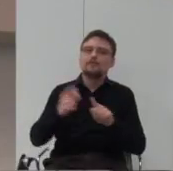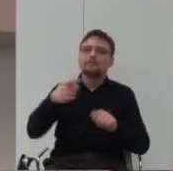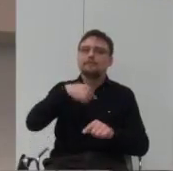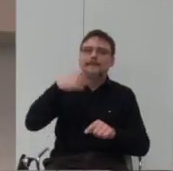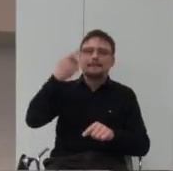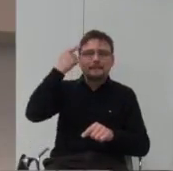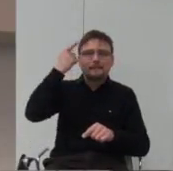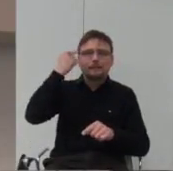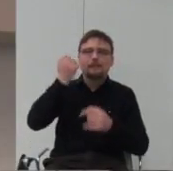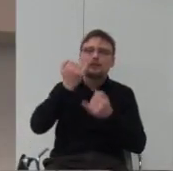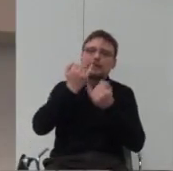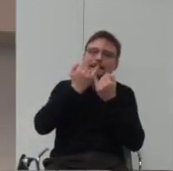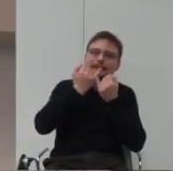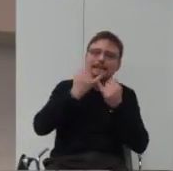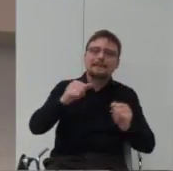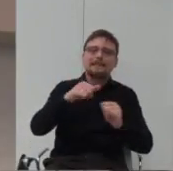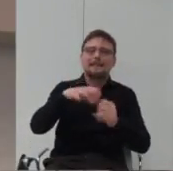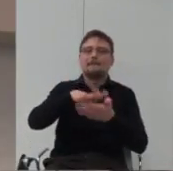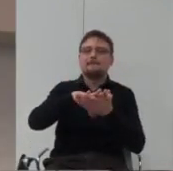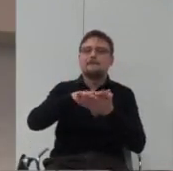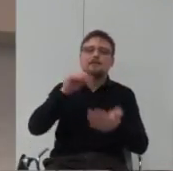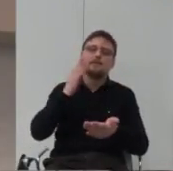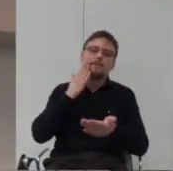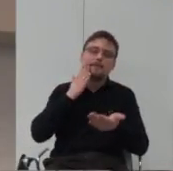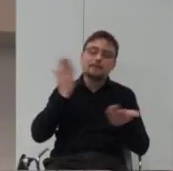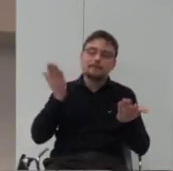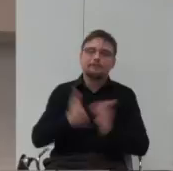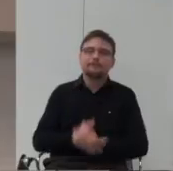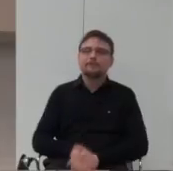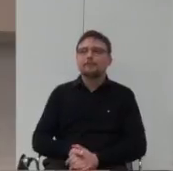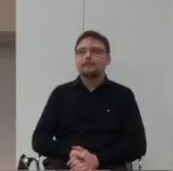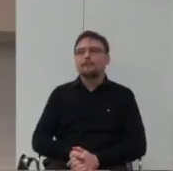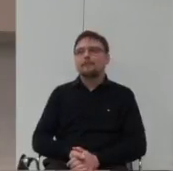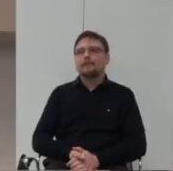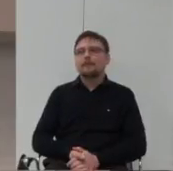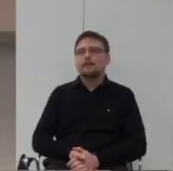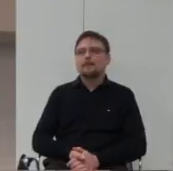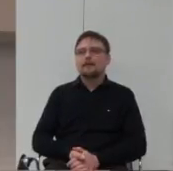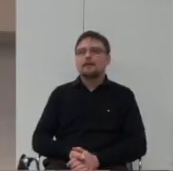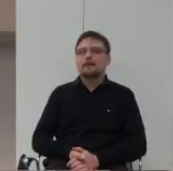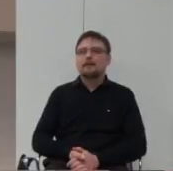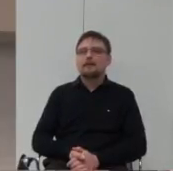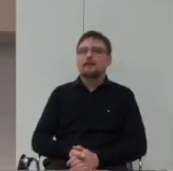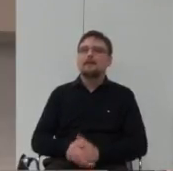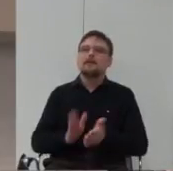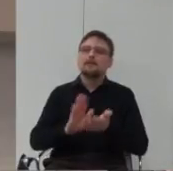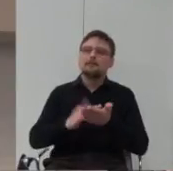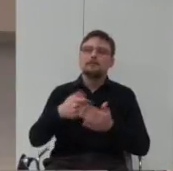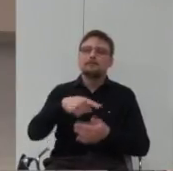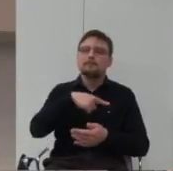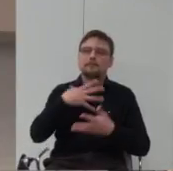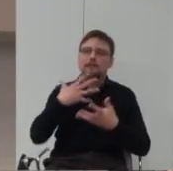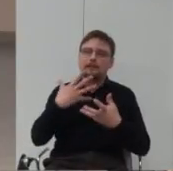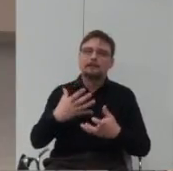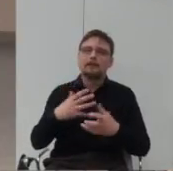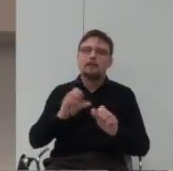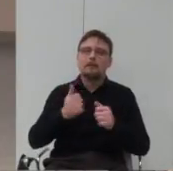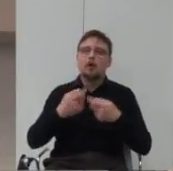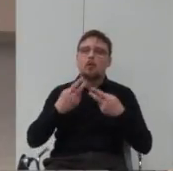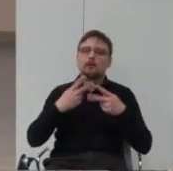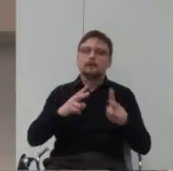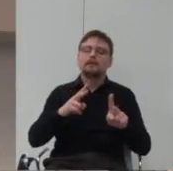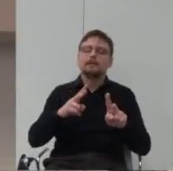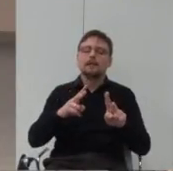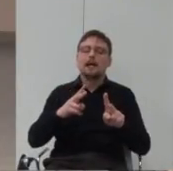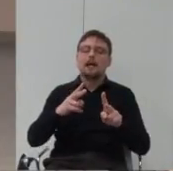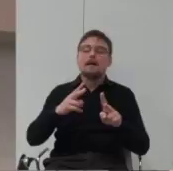do takich form, czy do tych właśnie różnych innych form zamieszkiwania skłaniają